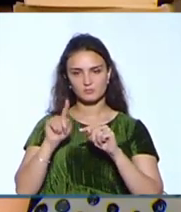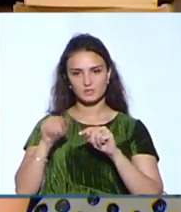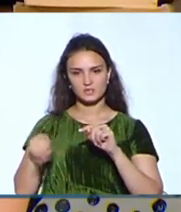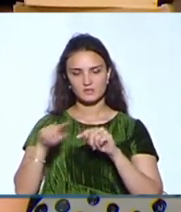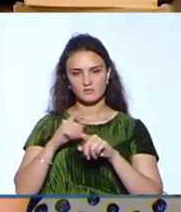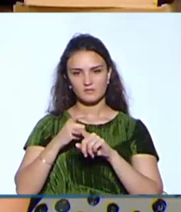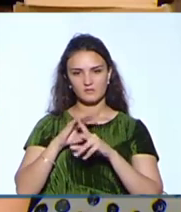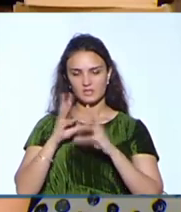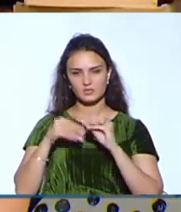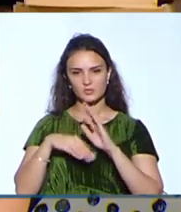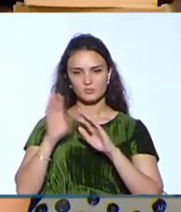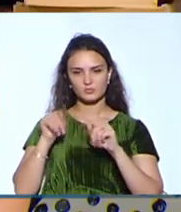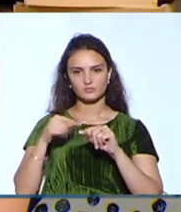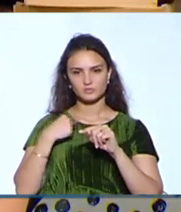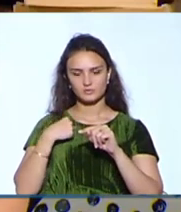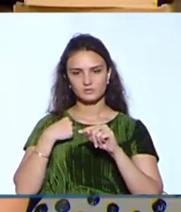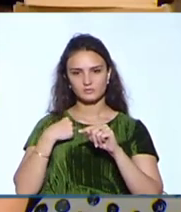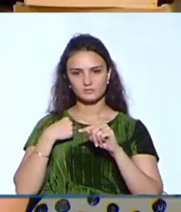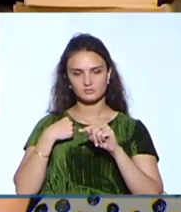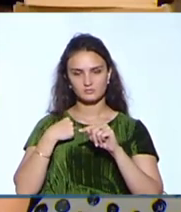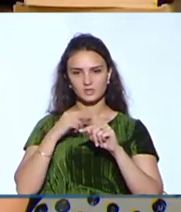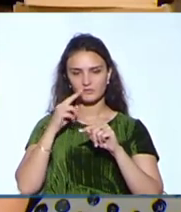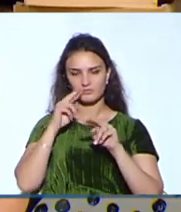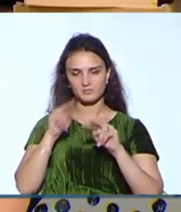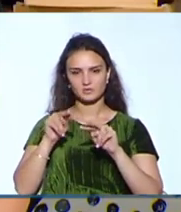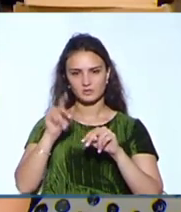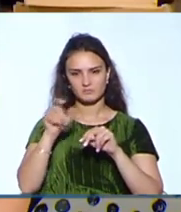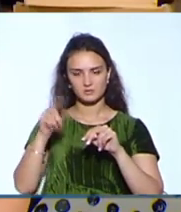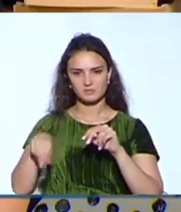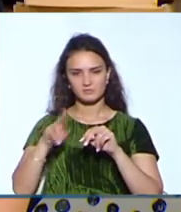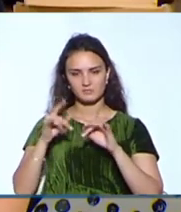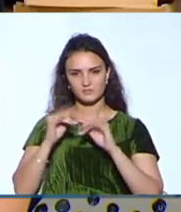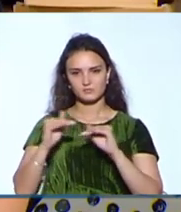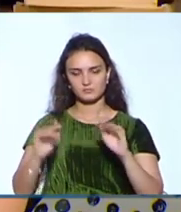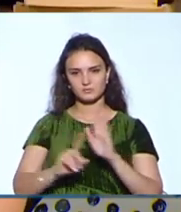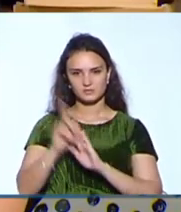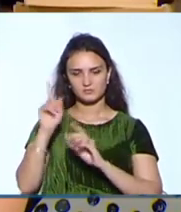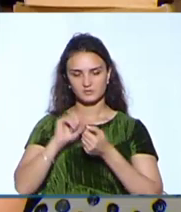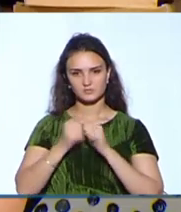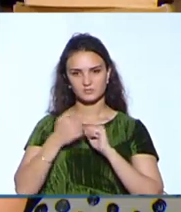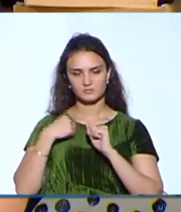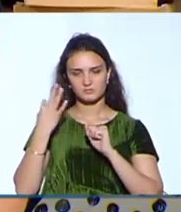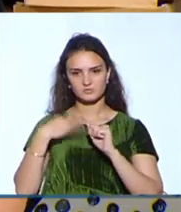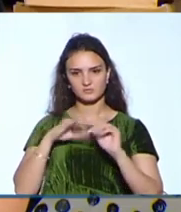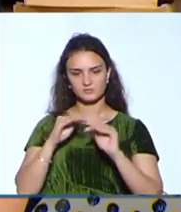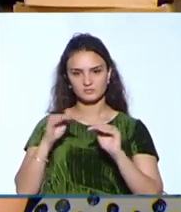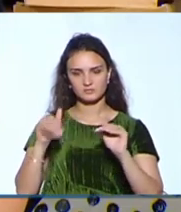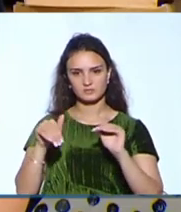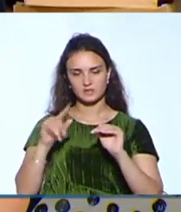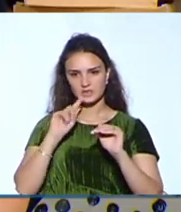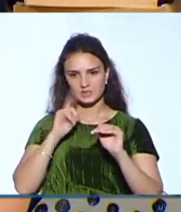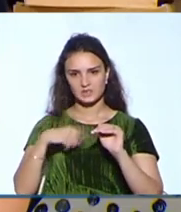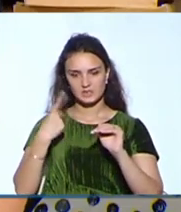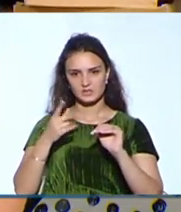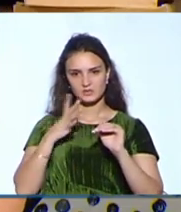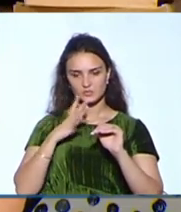არიან ყველაზე უფრო ჩვენს დაკვირვებაში მყოფი ადამიანები და ბავშვობიდან გვახსოვს, რომ აი ჩემმა შვილმა პირველი ერთი წლის